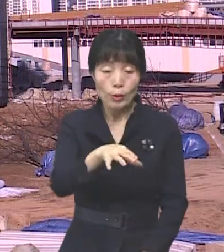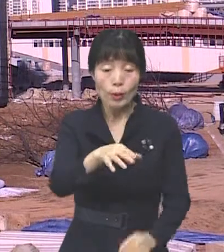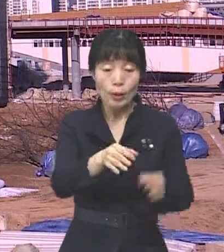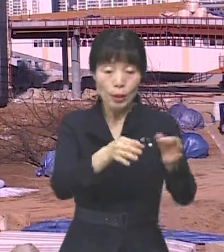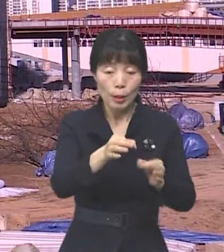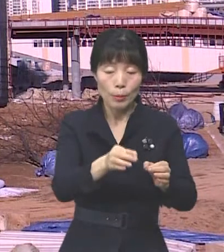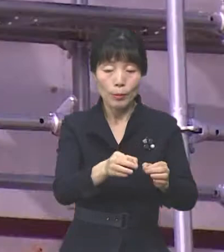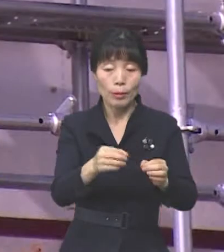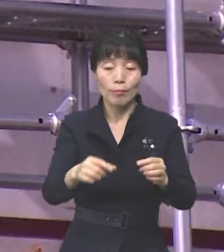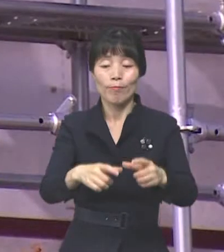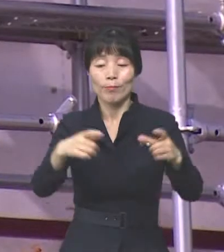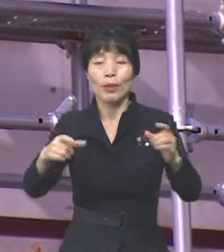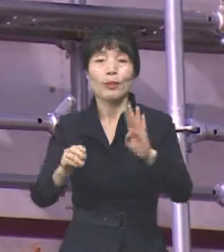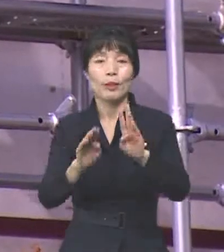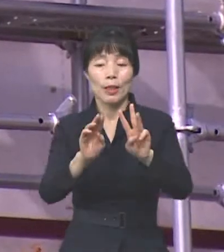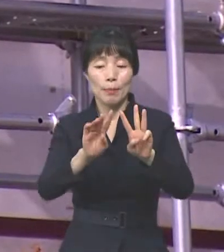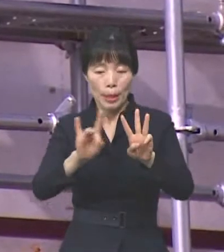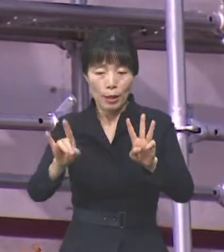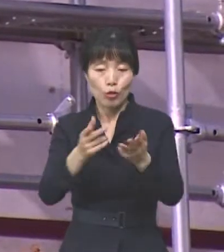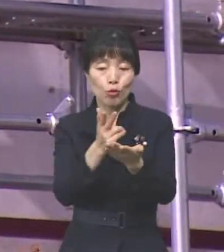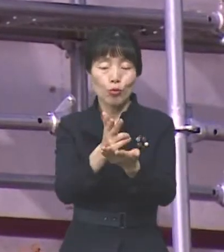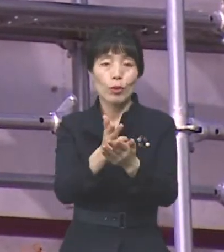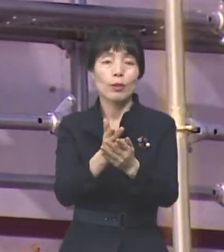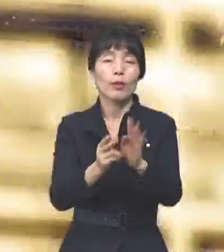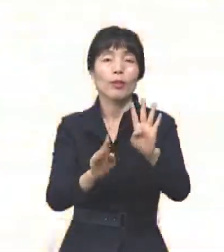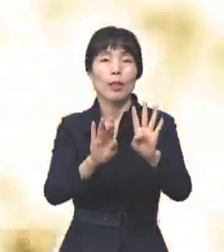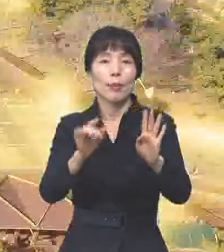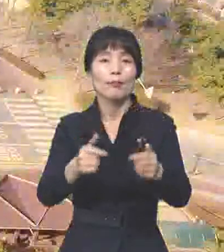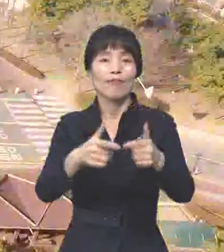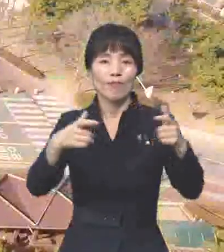크고 주차 공간도 약 4배 정도 많습니다.